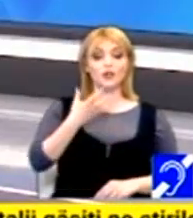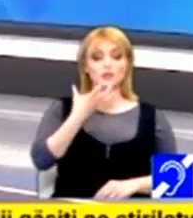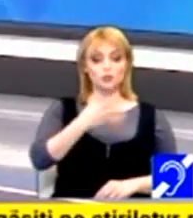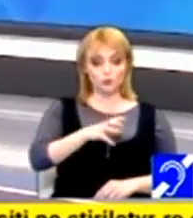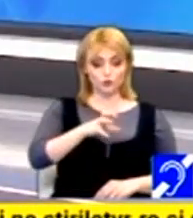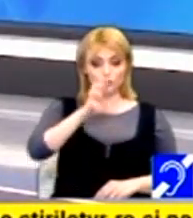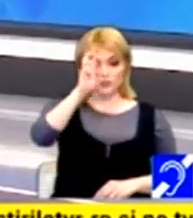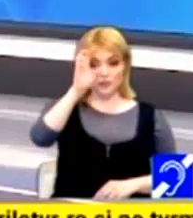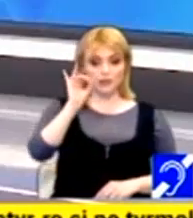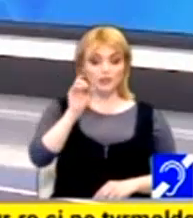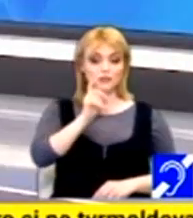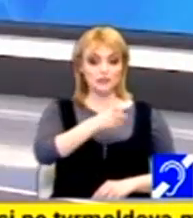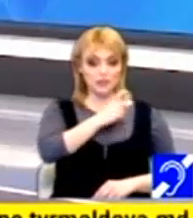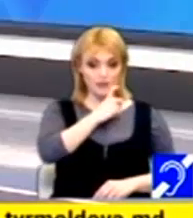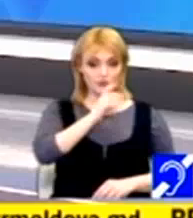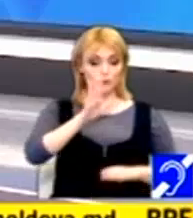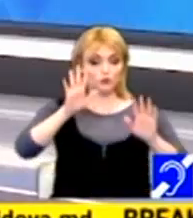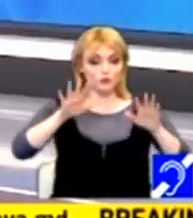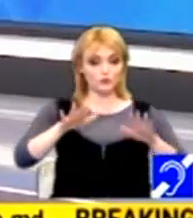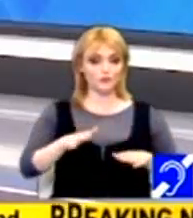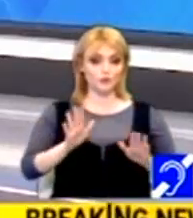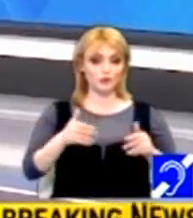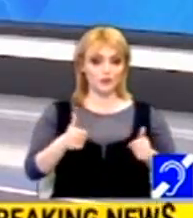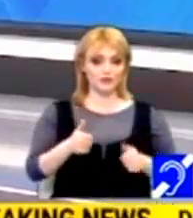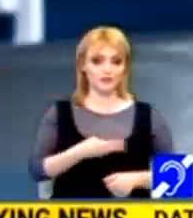izolat, va ploua. Doamnelor, domnilor, atât pentru astăzi. Numai bine!